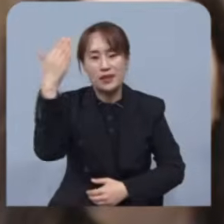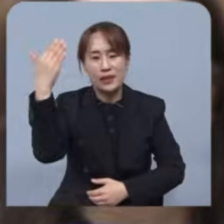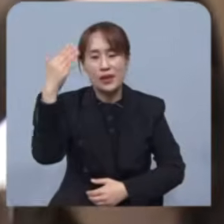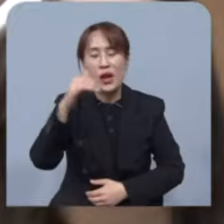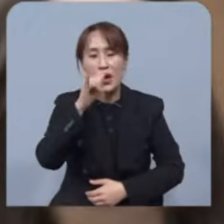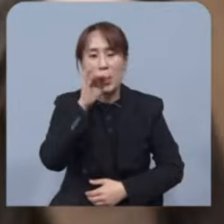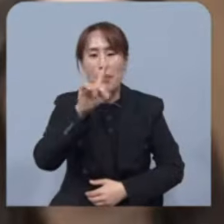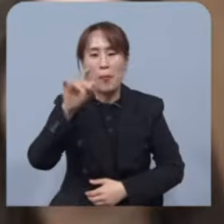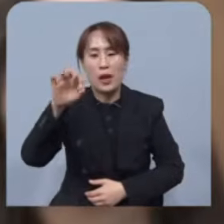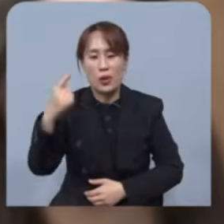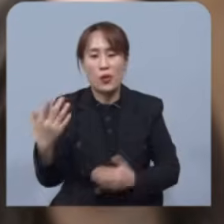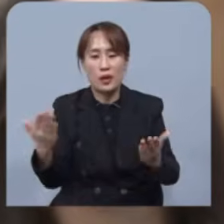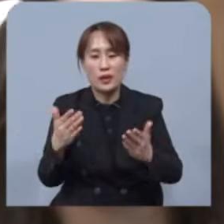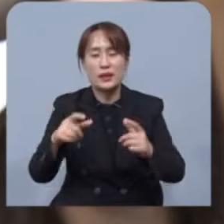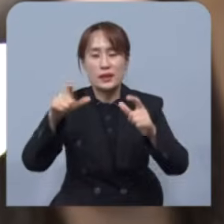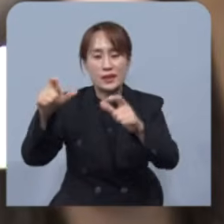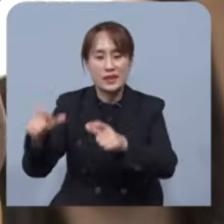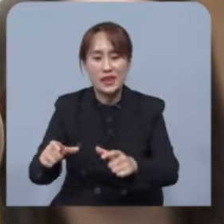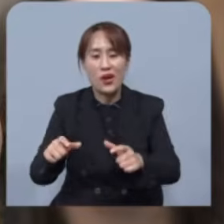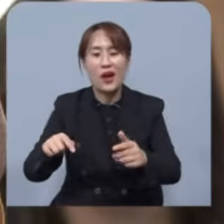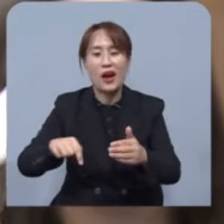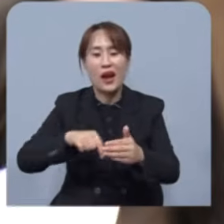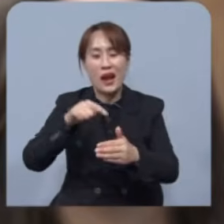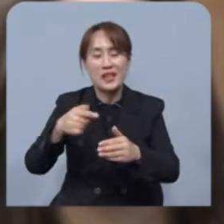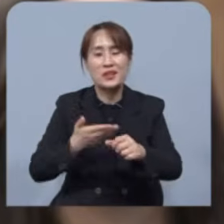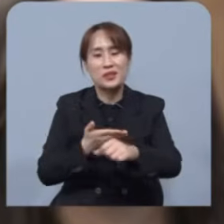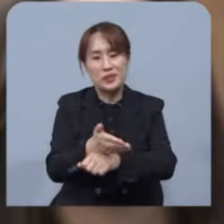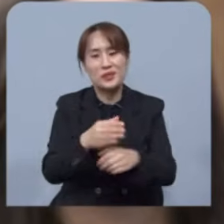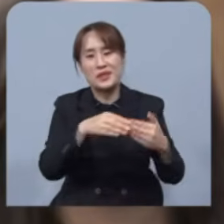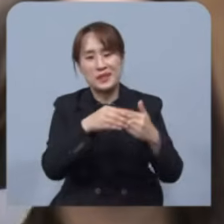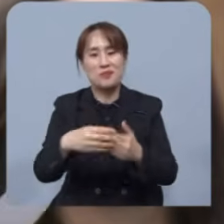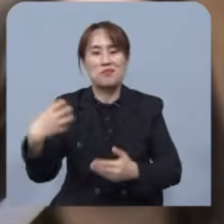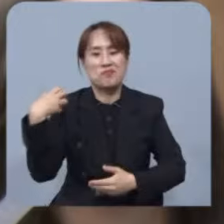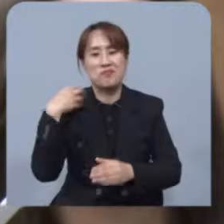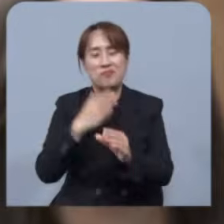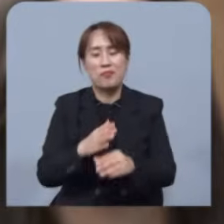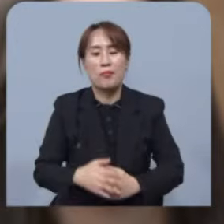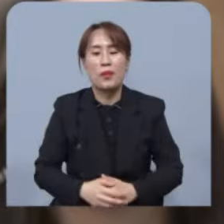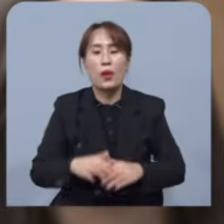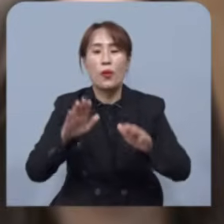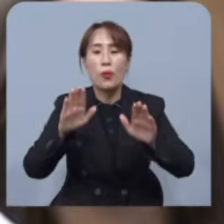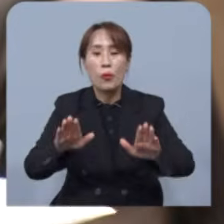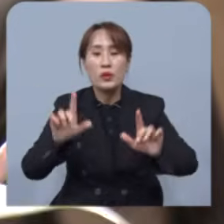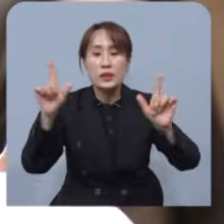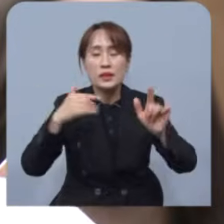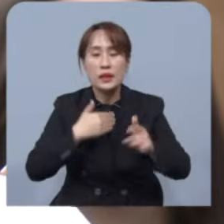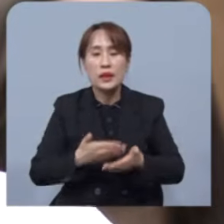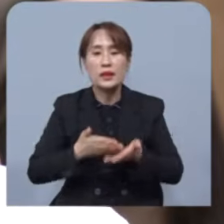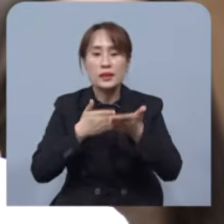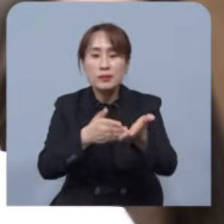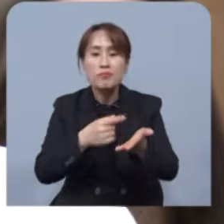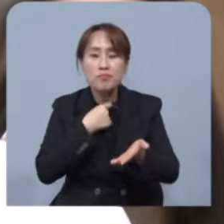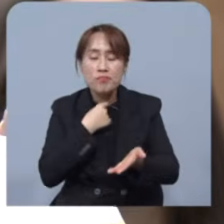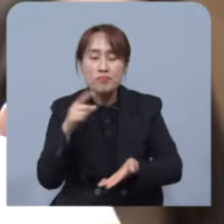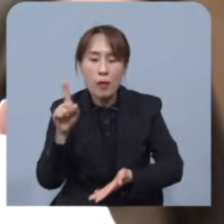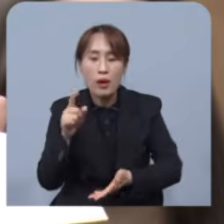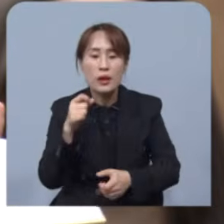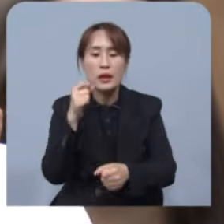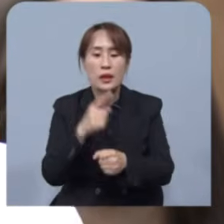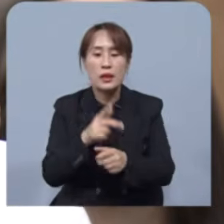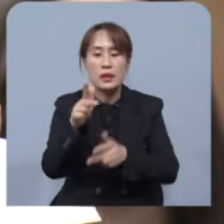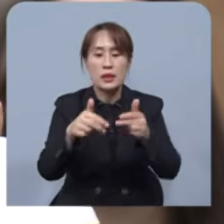청년이 있고 바이오를 하고 있고 지역의 그 수출을 이끌어가고 있습니다. 오늘 제가 드리고 싶은 제안은